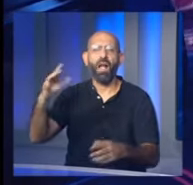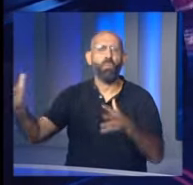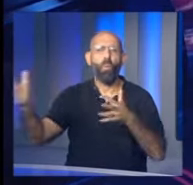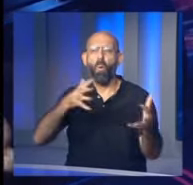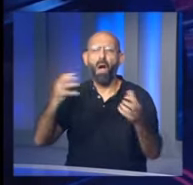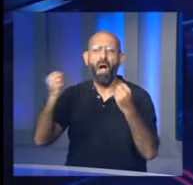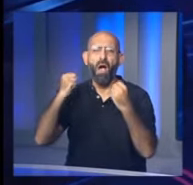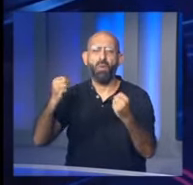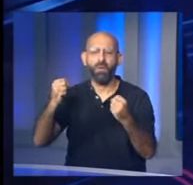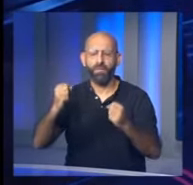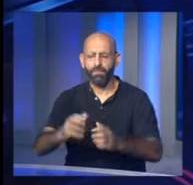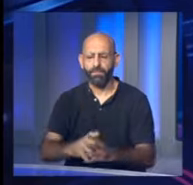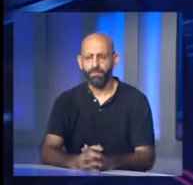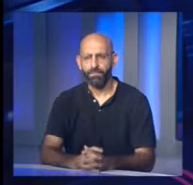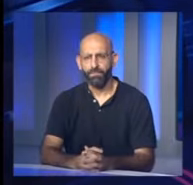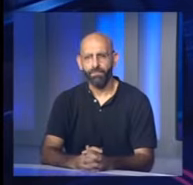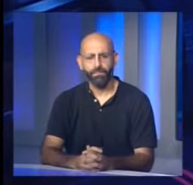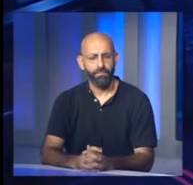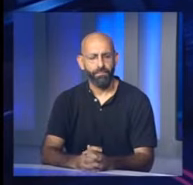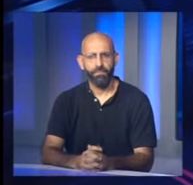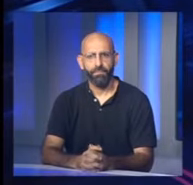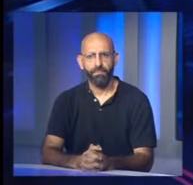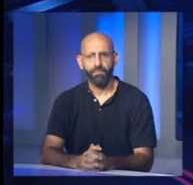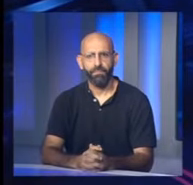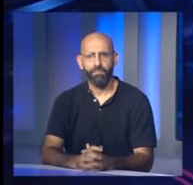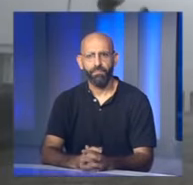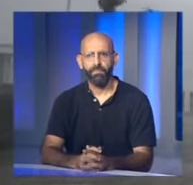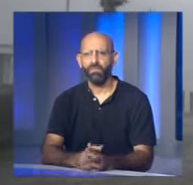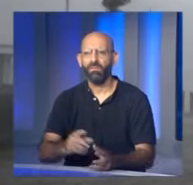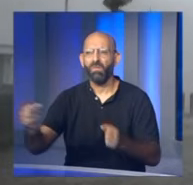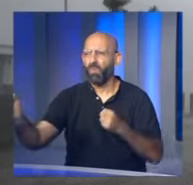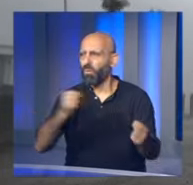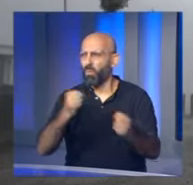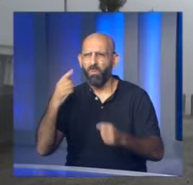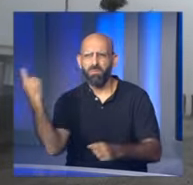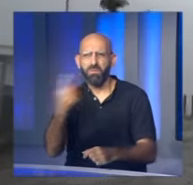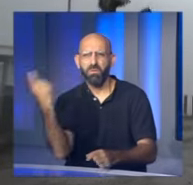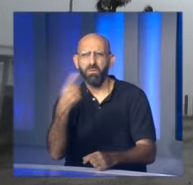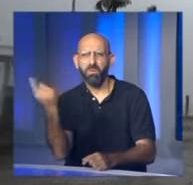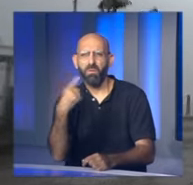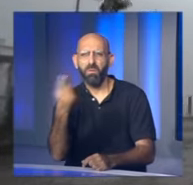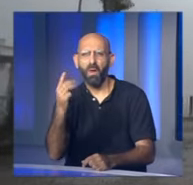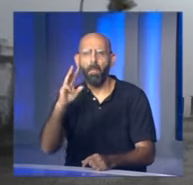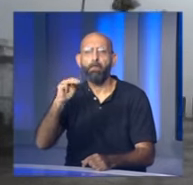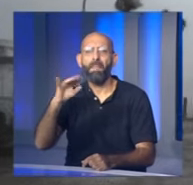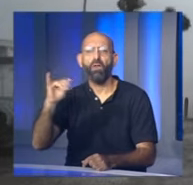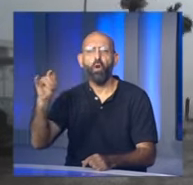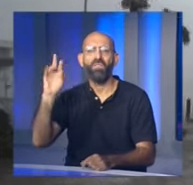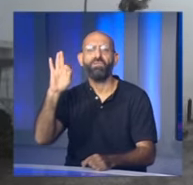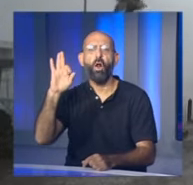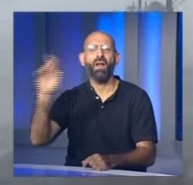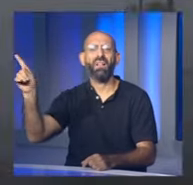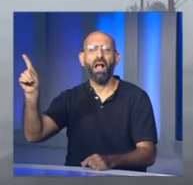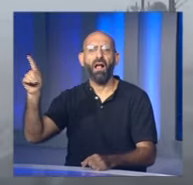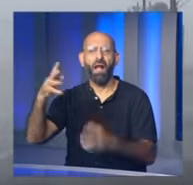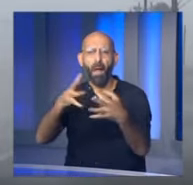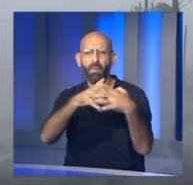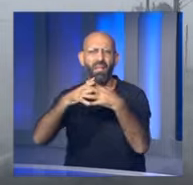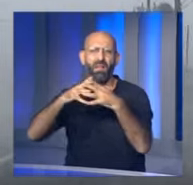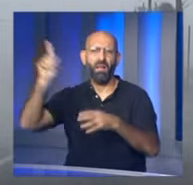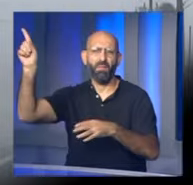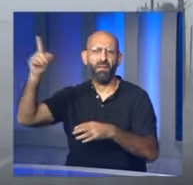فيضانات مفاجئه في فلوريدا ضرب الاعصار ميلتن وسط فلوريدا اليوم بعد ان هبط على يابسه